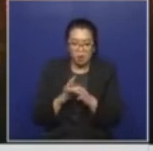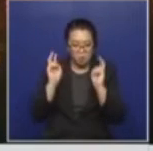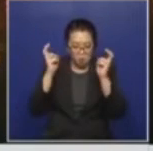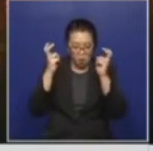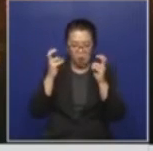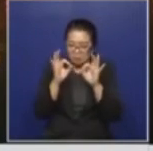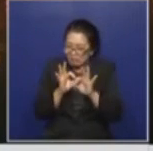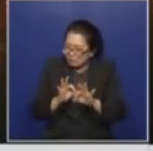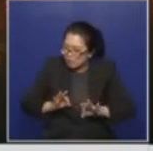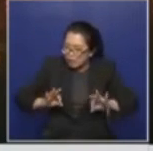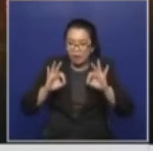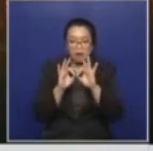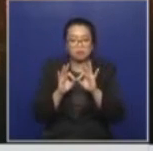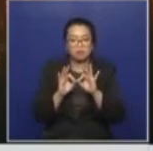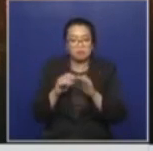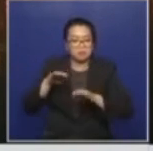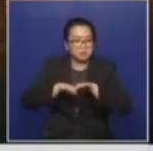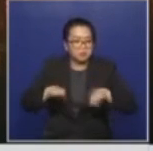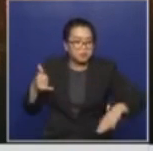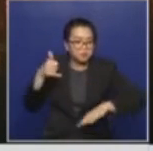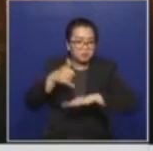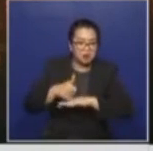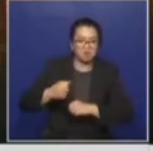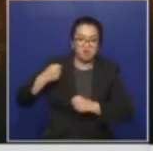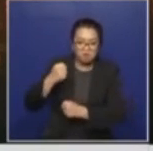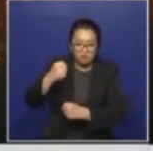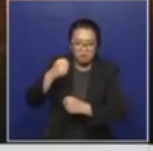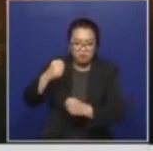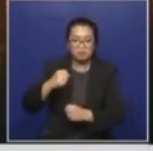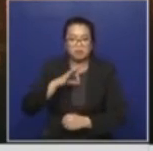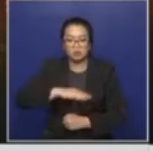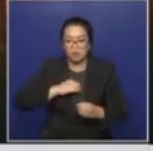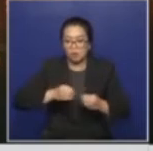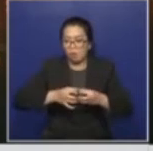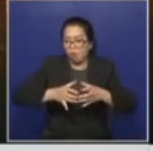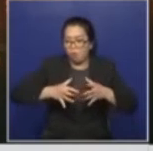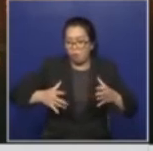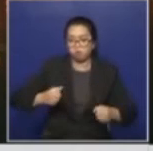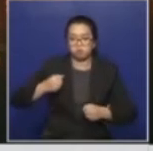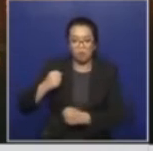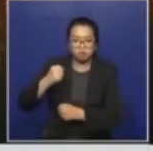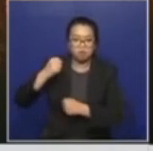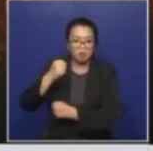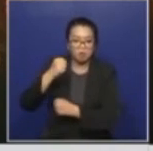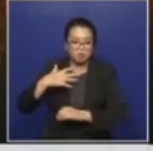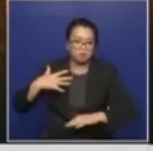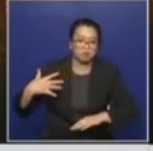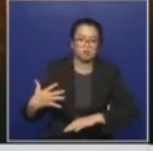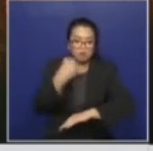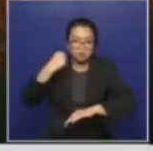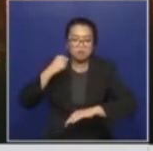อนทำให้เวทีของผู้ชุมนุมเกิดการฮึกเหิมขึ้นมาขยายวงกว้างออกไปบุกยึดสนามหลว